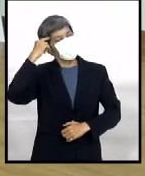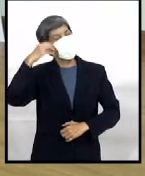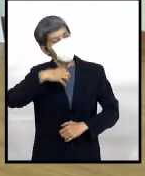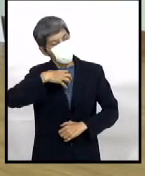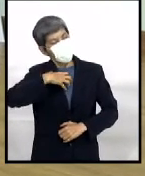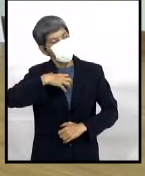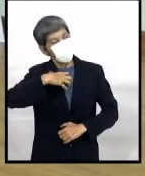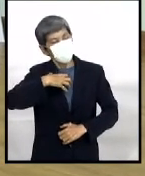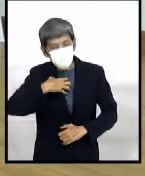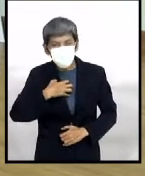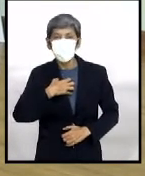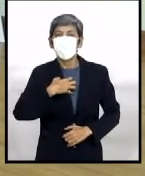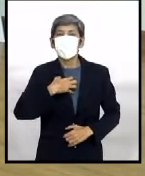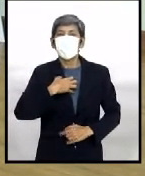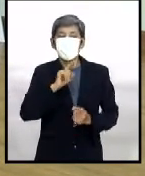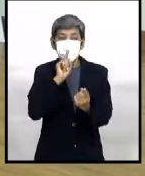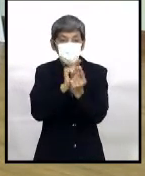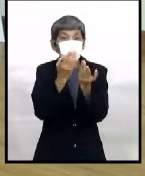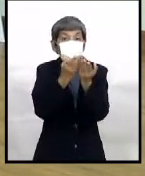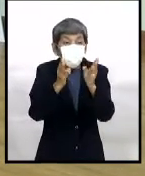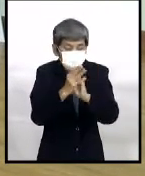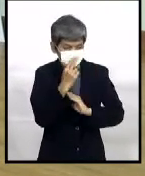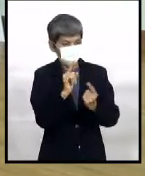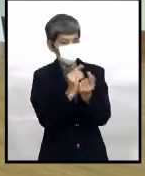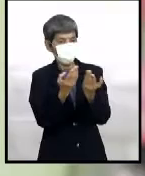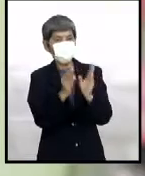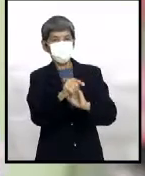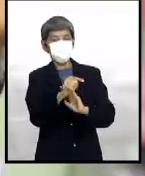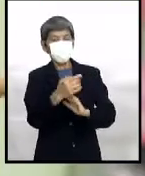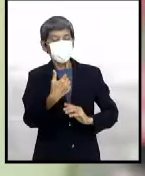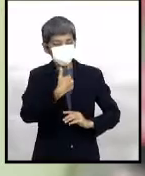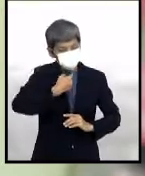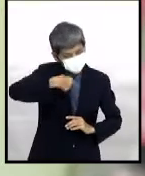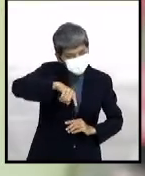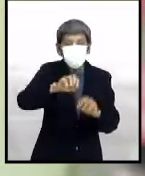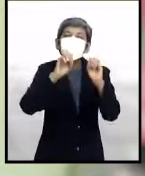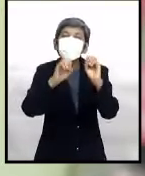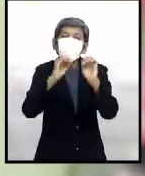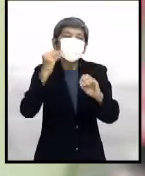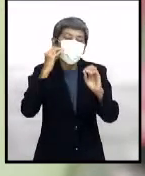แบบไปเจอครอบครัวที่น่ารักครอบครัวหนึ่งไปสอนลูกเขาที่บ้าน